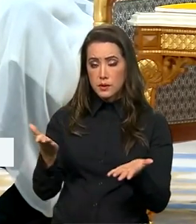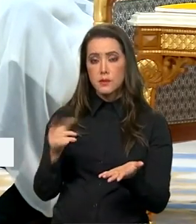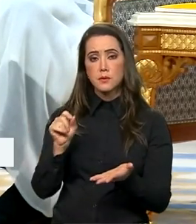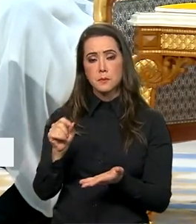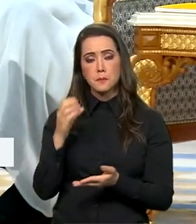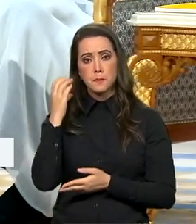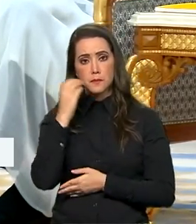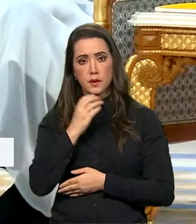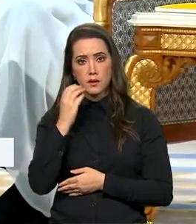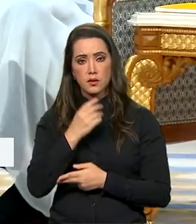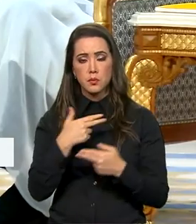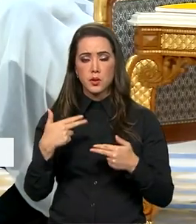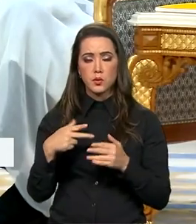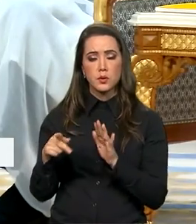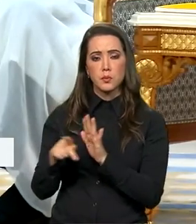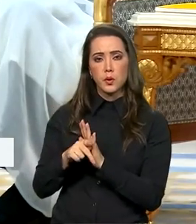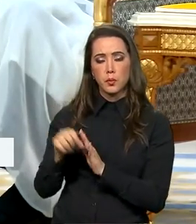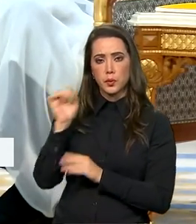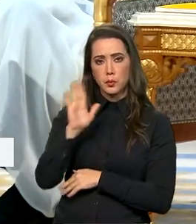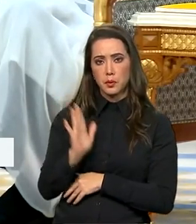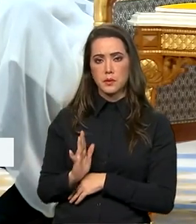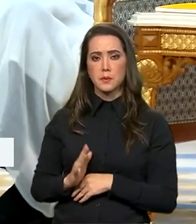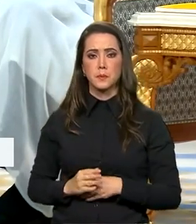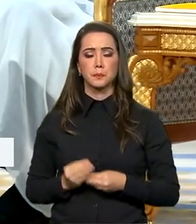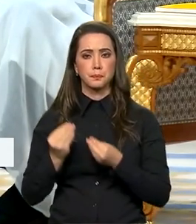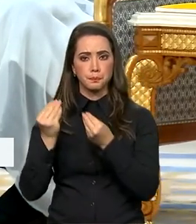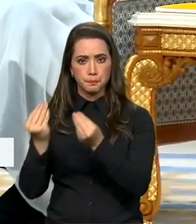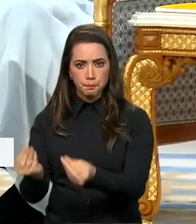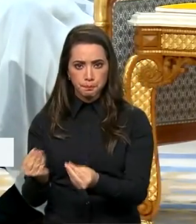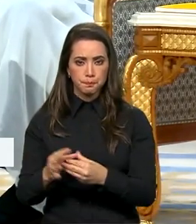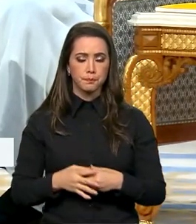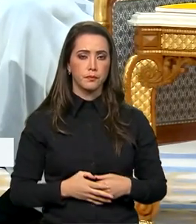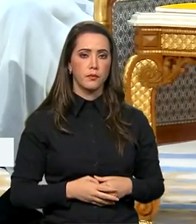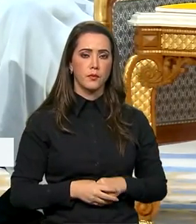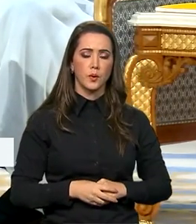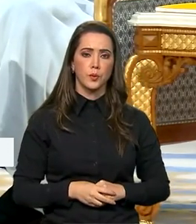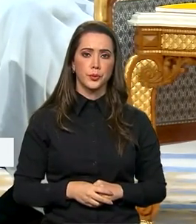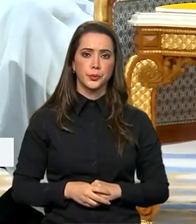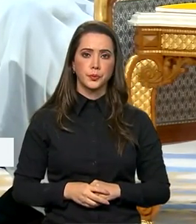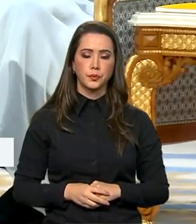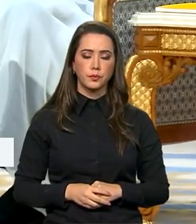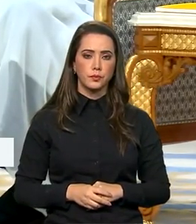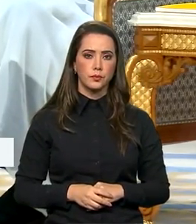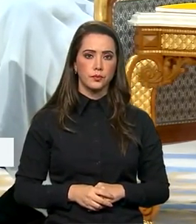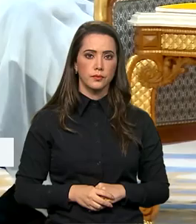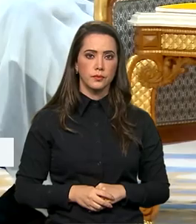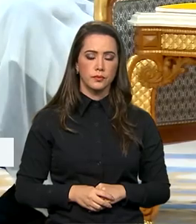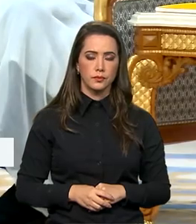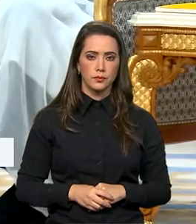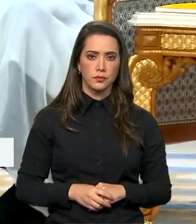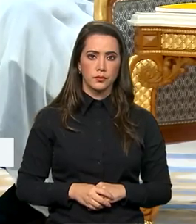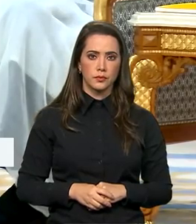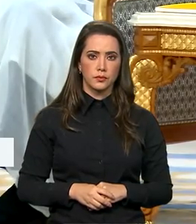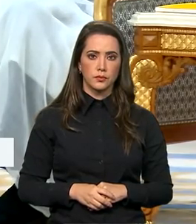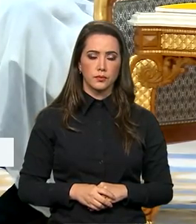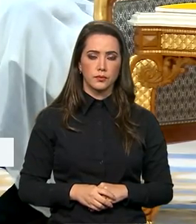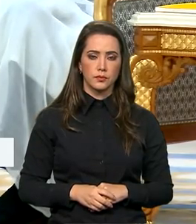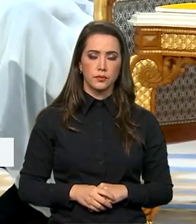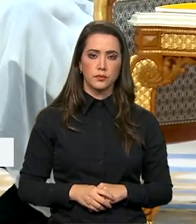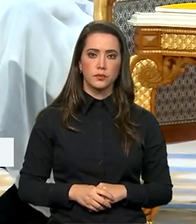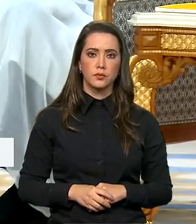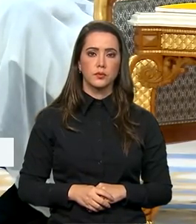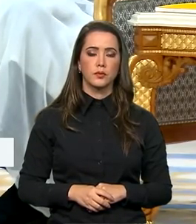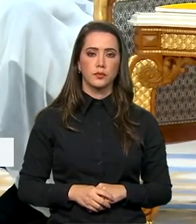para empresas brasileiras. ومن جهتنا نود أن نؤكد لكم أننا سنستفيد أيضا